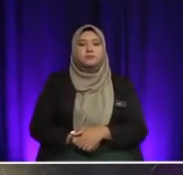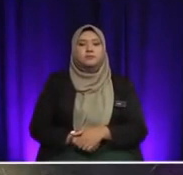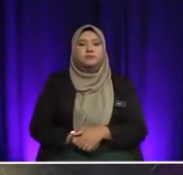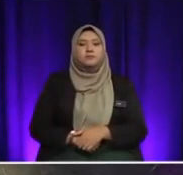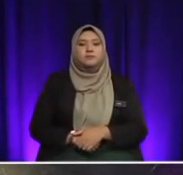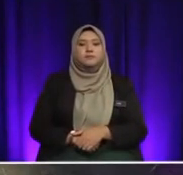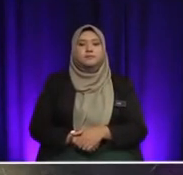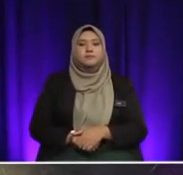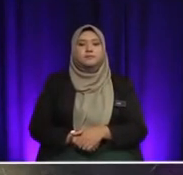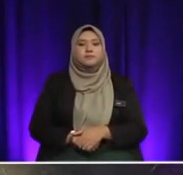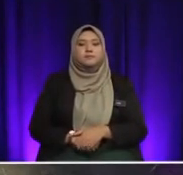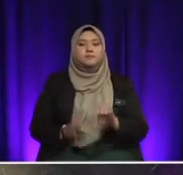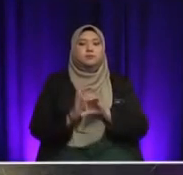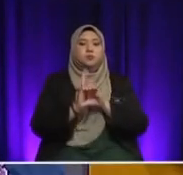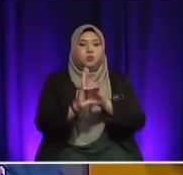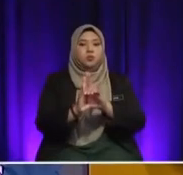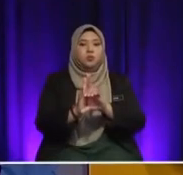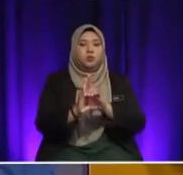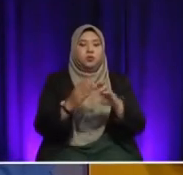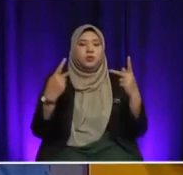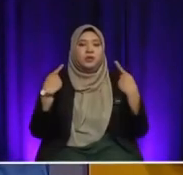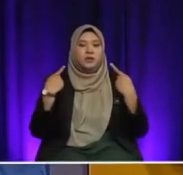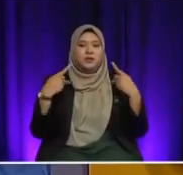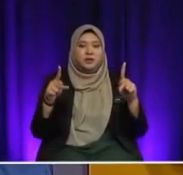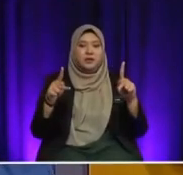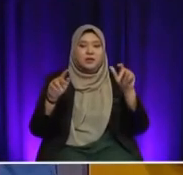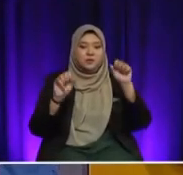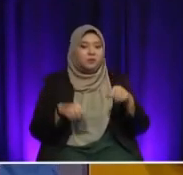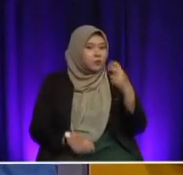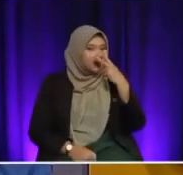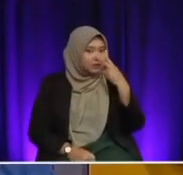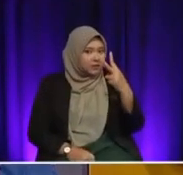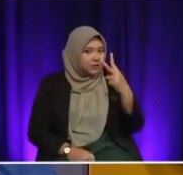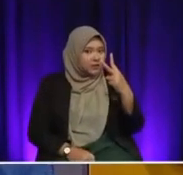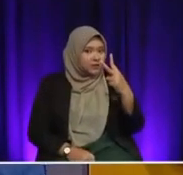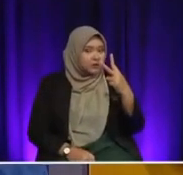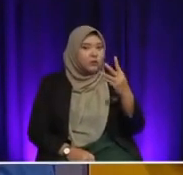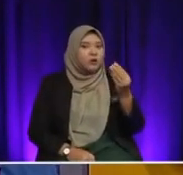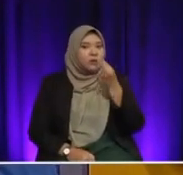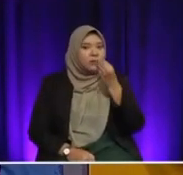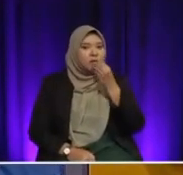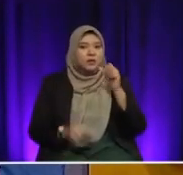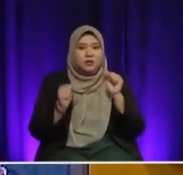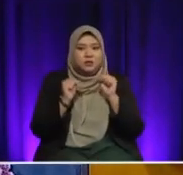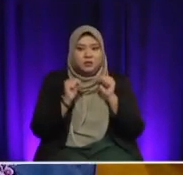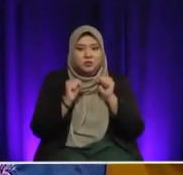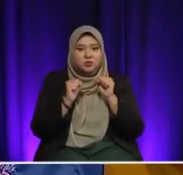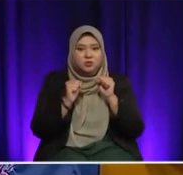kita mungkinlah tak sampai. Ya. Tapi kalau tak sebab saya hari tu, saya tengok peti sejuk rumah saya macam sampai je. Baik.